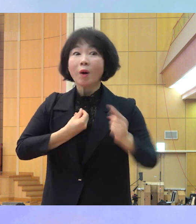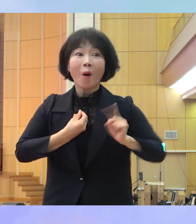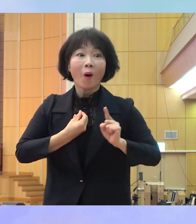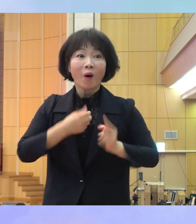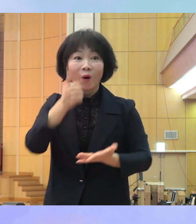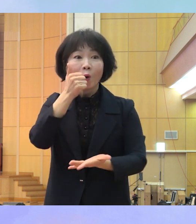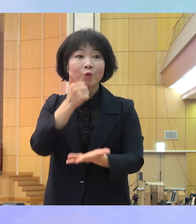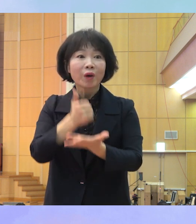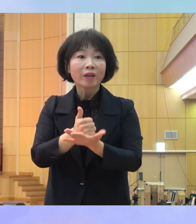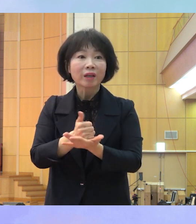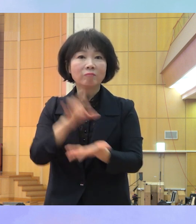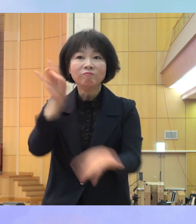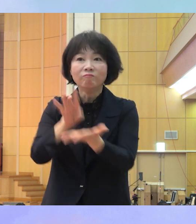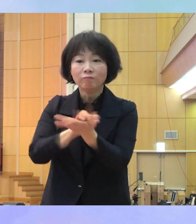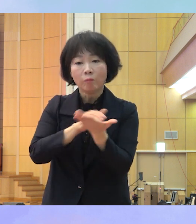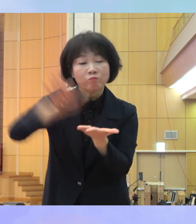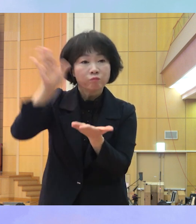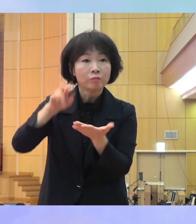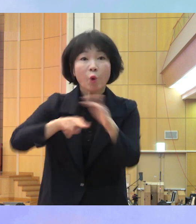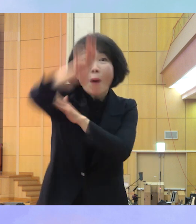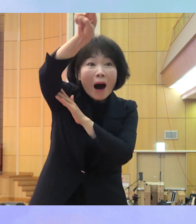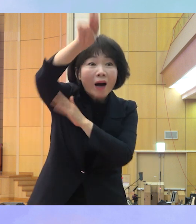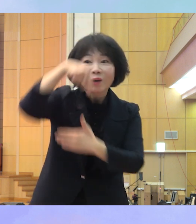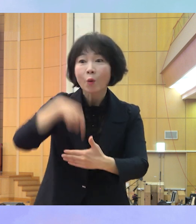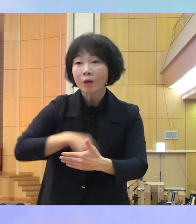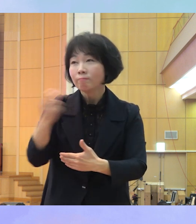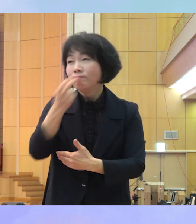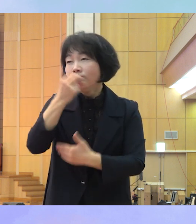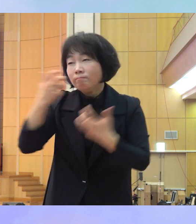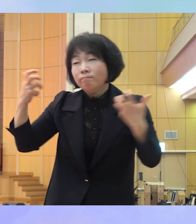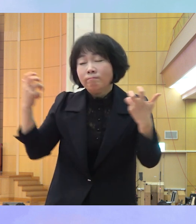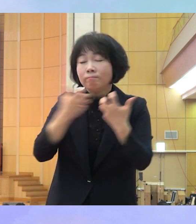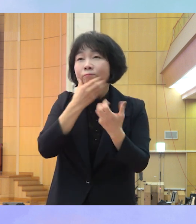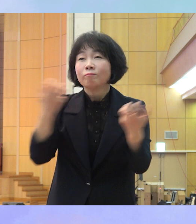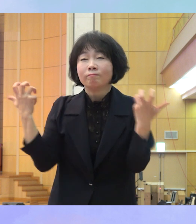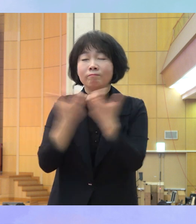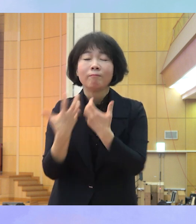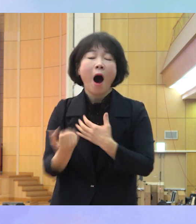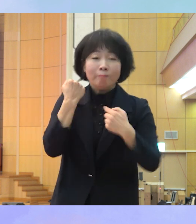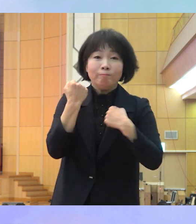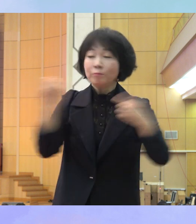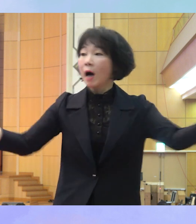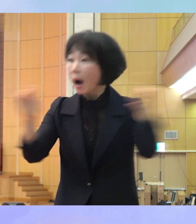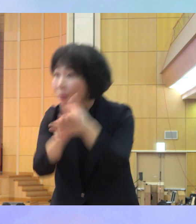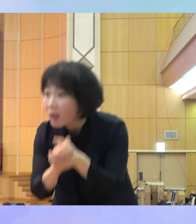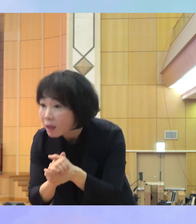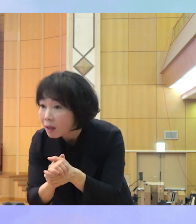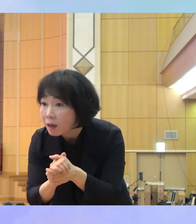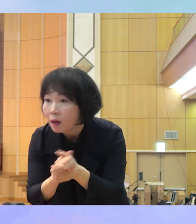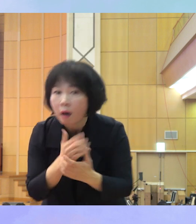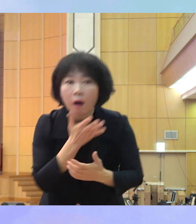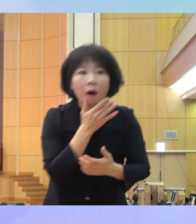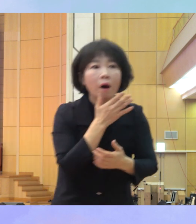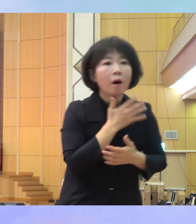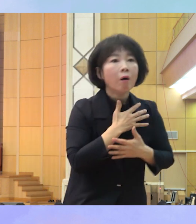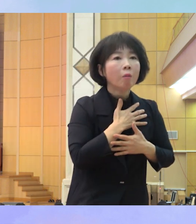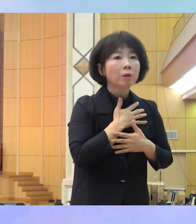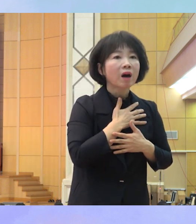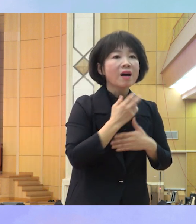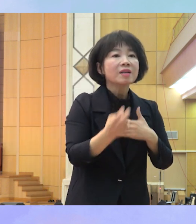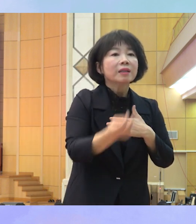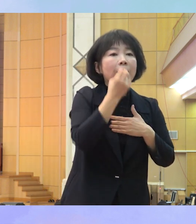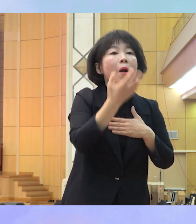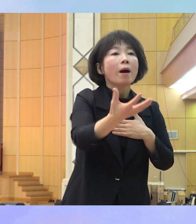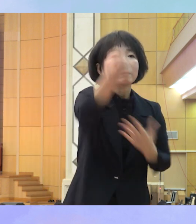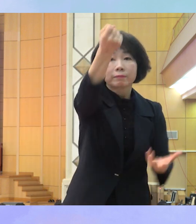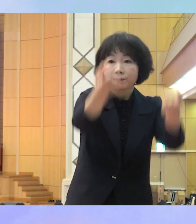때 내 속에는 죄는 없어져 버리는 거예요. 그래서 죄의 싹은 사망이었는데 생명이 있는